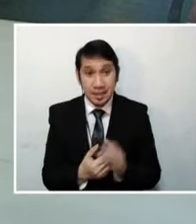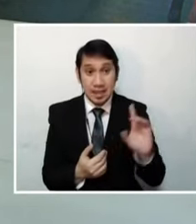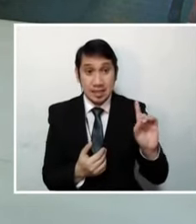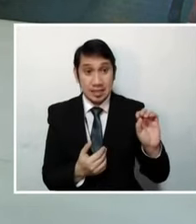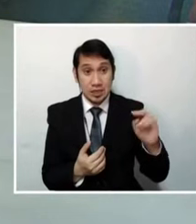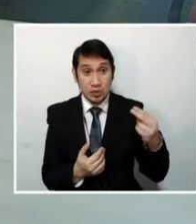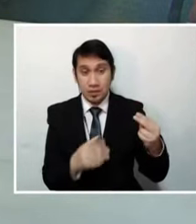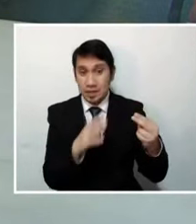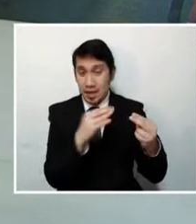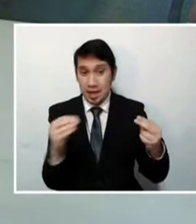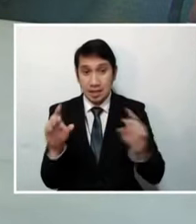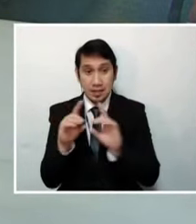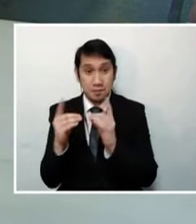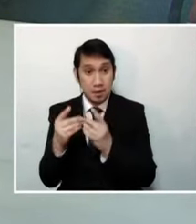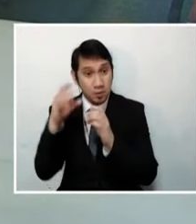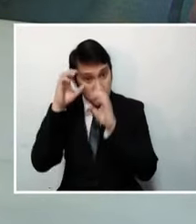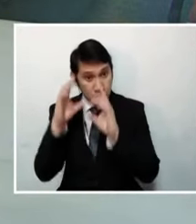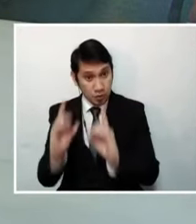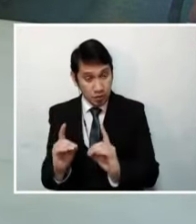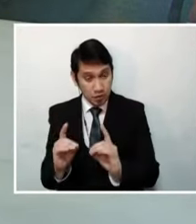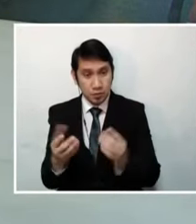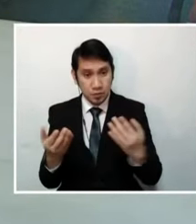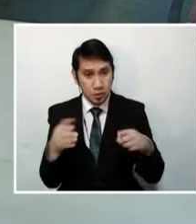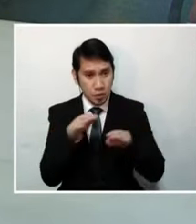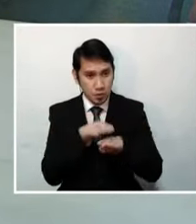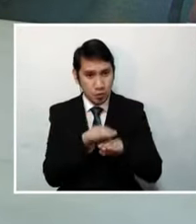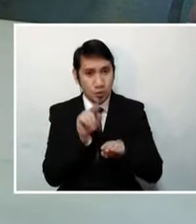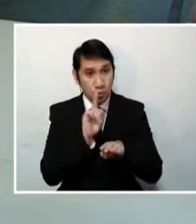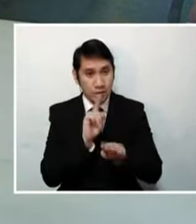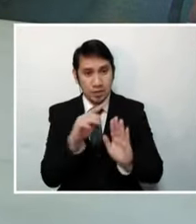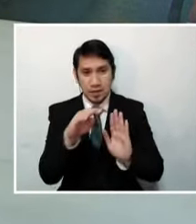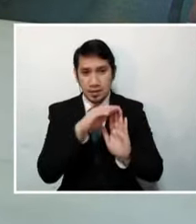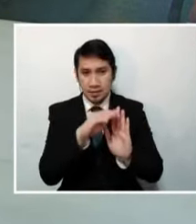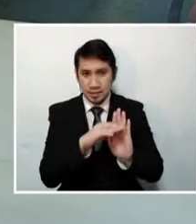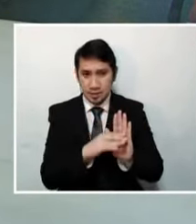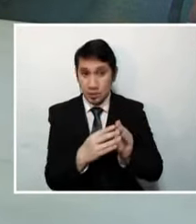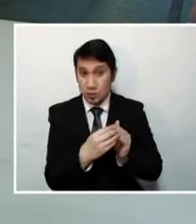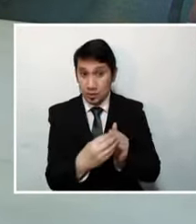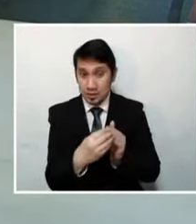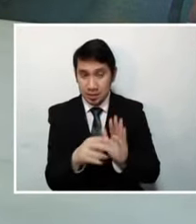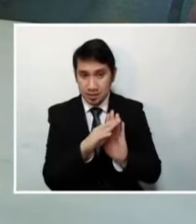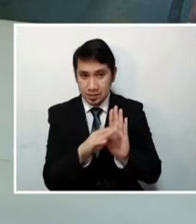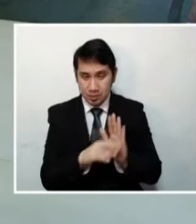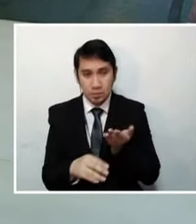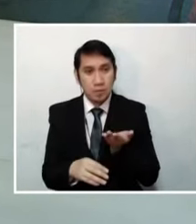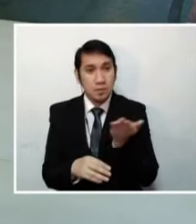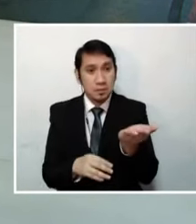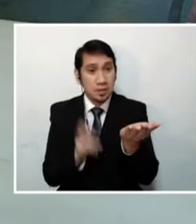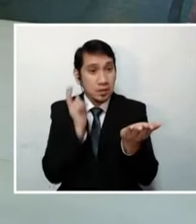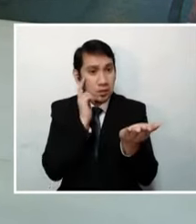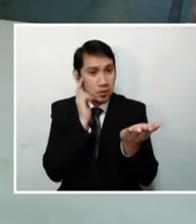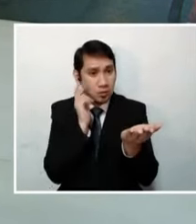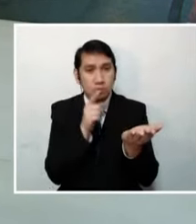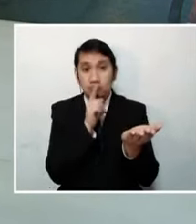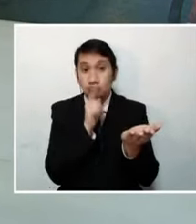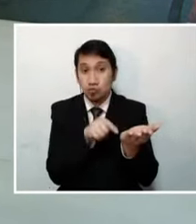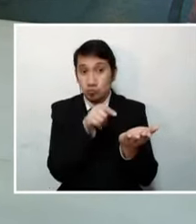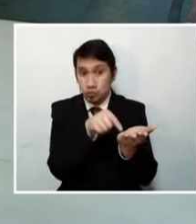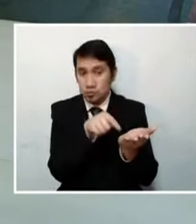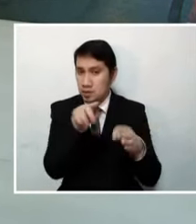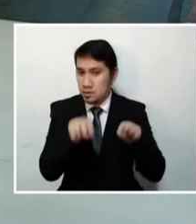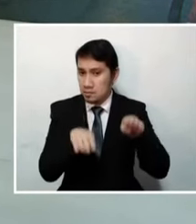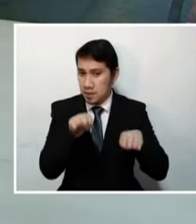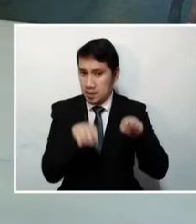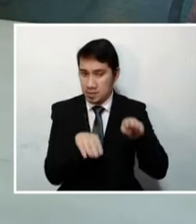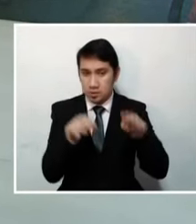at ng DepEd ang kanilang joint guidelines para kay Pangulong Duterte para tiyaking balanse naman